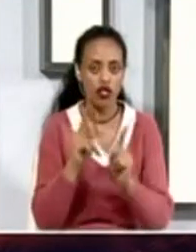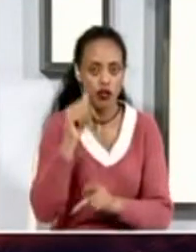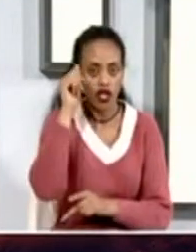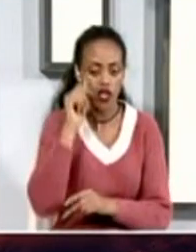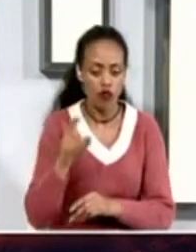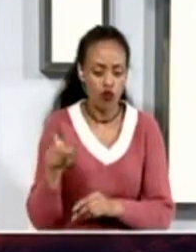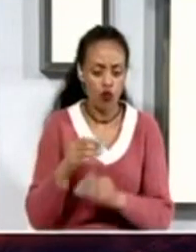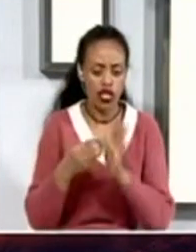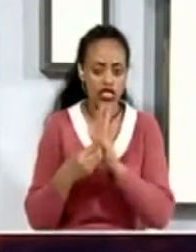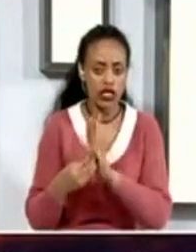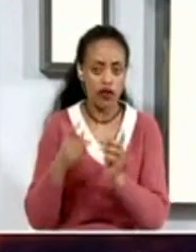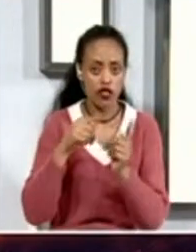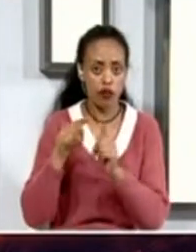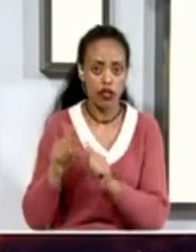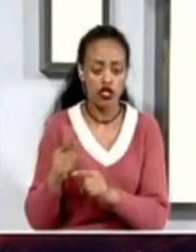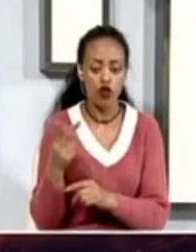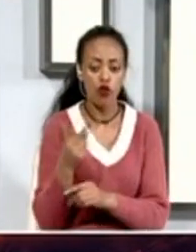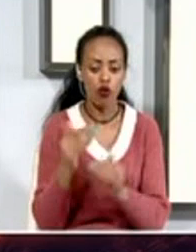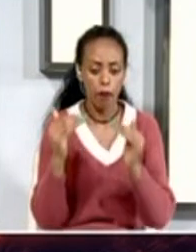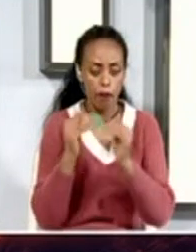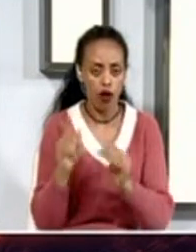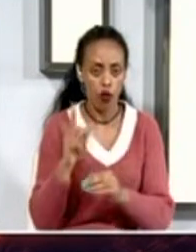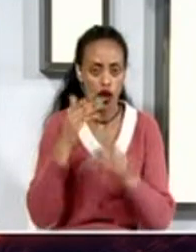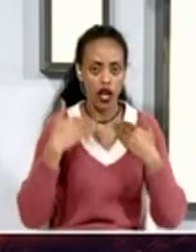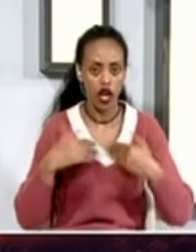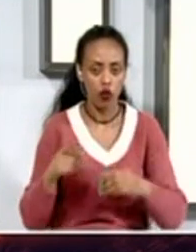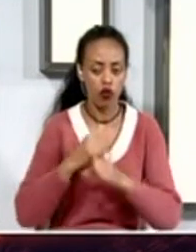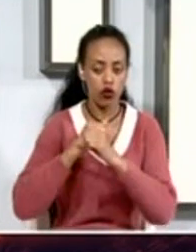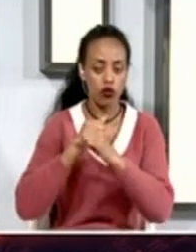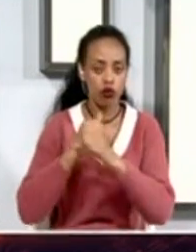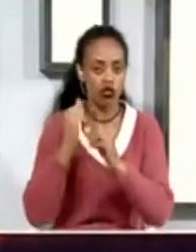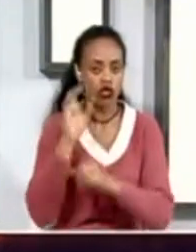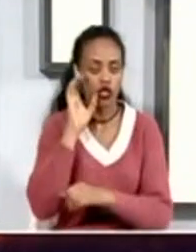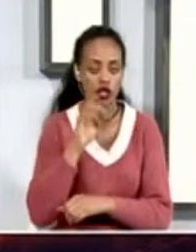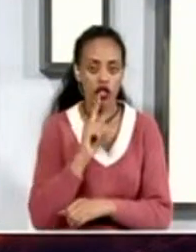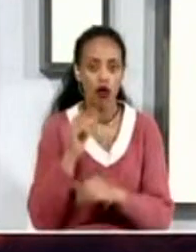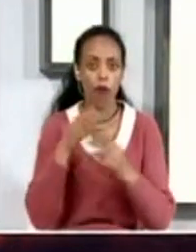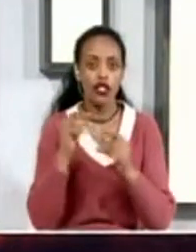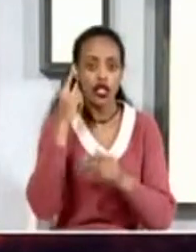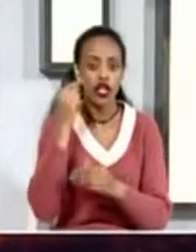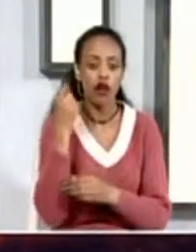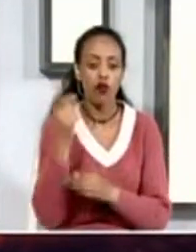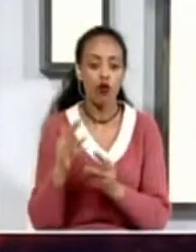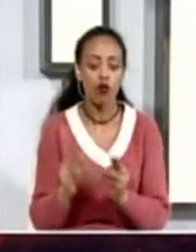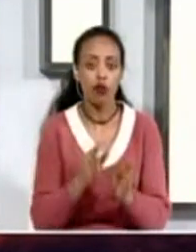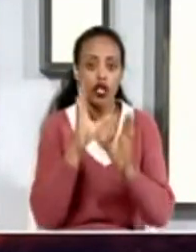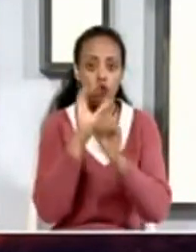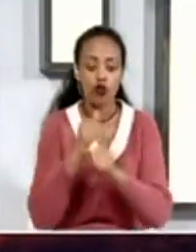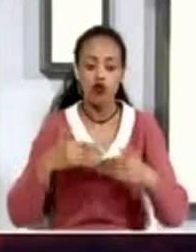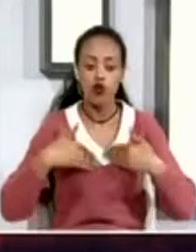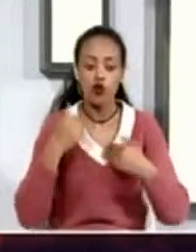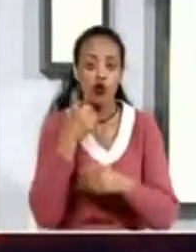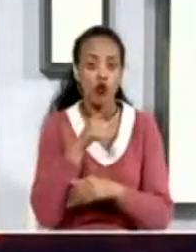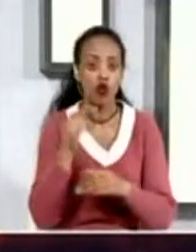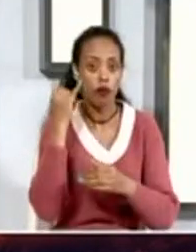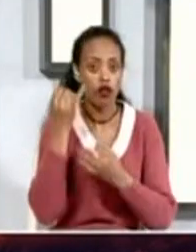ዝኾነ ተጻባእነት ንዝፈጥር ክልቲኡ ሓደ ኮይኑ ሓደ ኣካል ኮይኑ ክምክቶ እዚ ናይ ግድን እዩ። መረፃ ትግራይ ብዕውት መንገዲ ምዝዛሙ ዝሐጎሶም